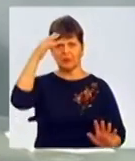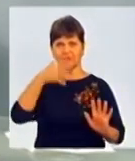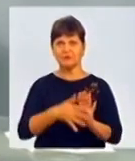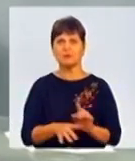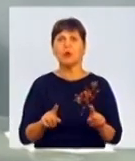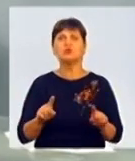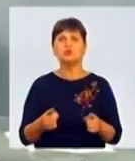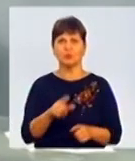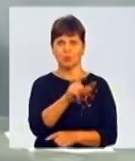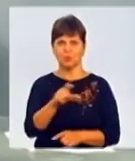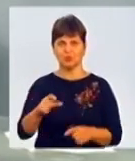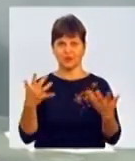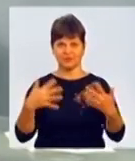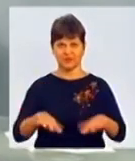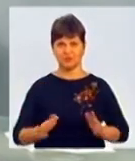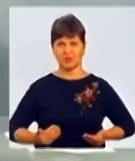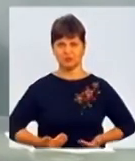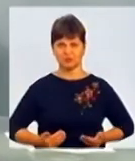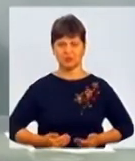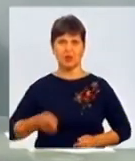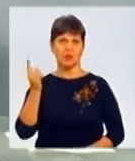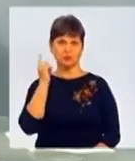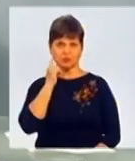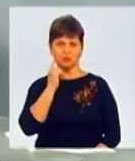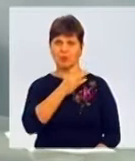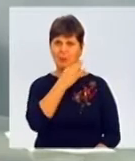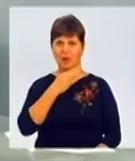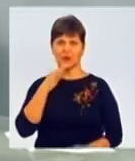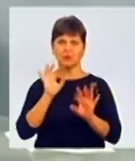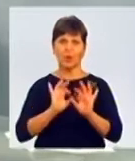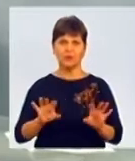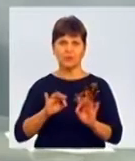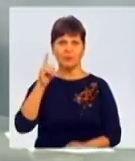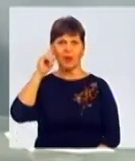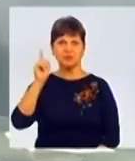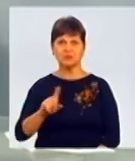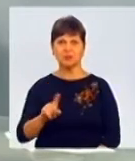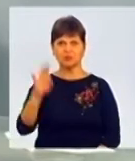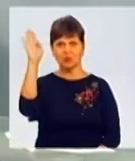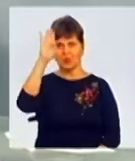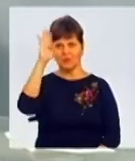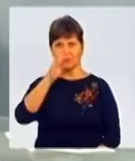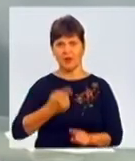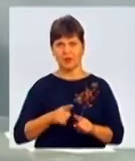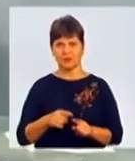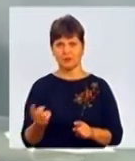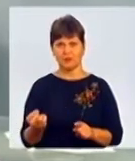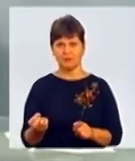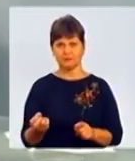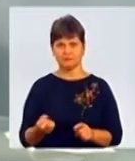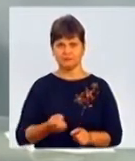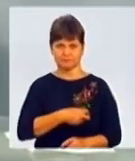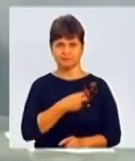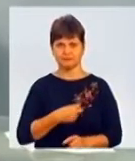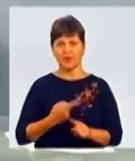все-таки люди втрачають життя, чуючи чимало інформації, знаючи, що вода – то небезпечно. І здебільшого це все-таки